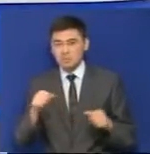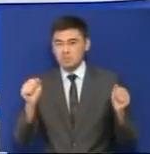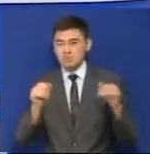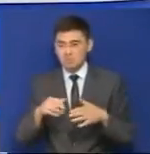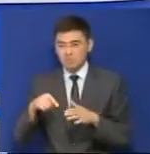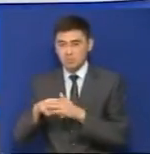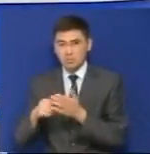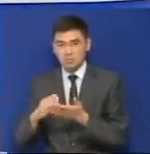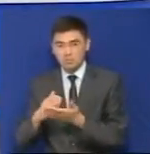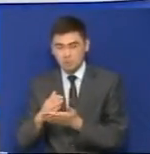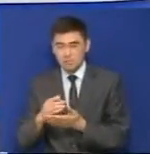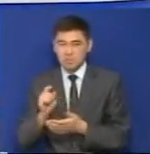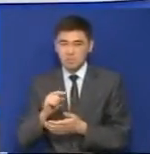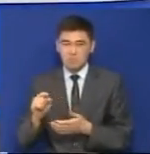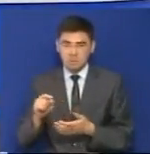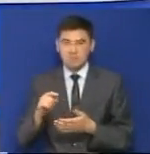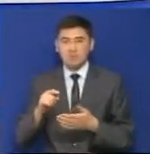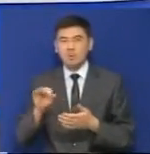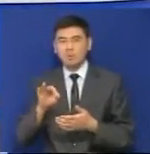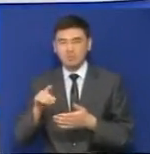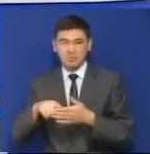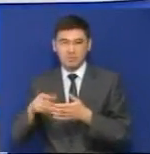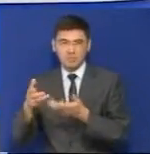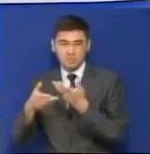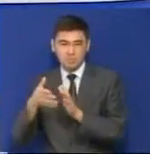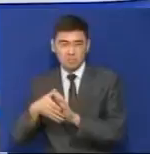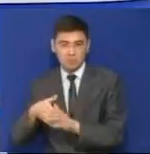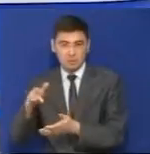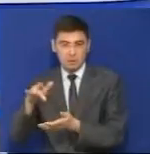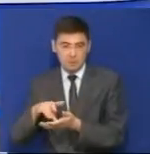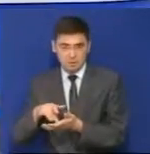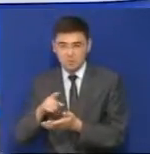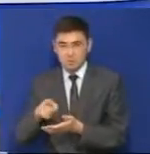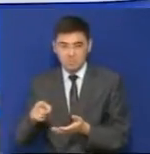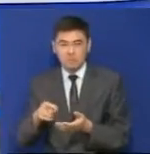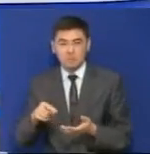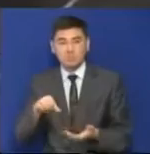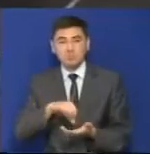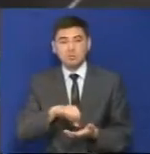бөлімі, Салауат қоғамдық қоры мен діни мәселелерді зерттеу орталығы мұрындық болған.